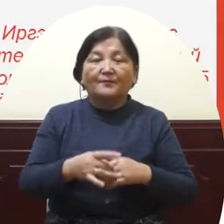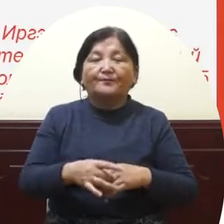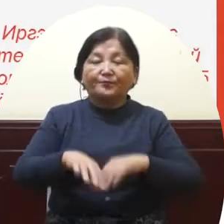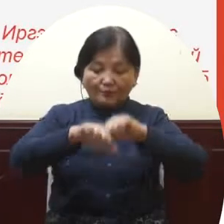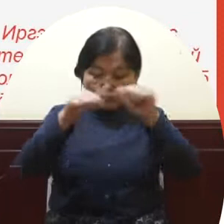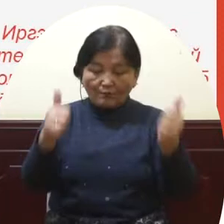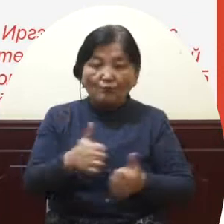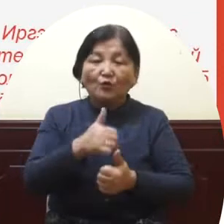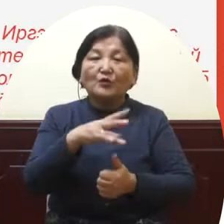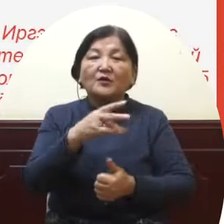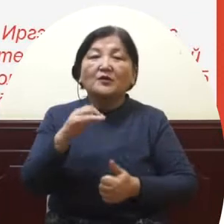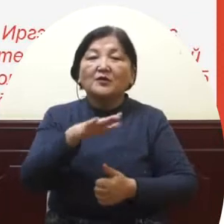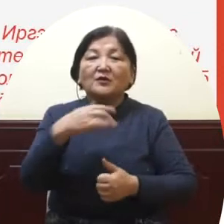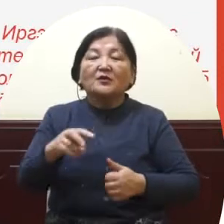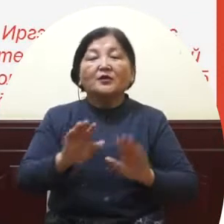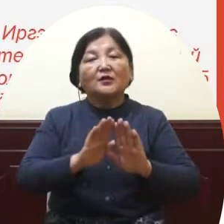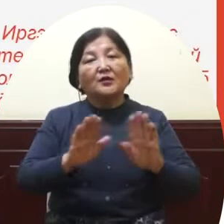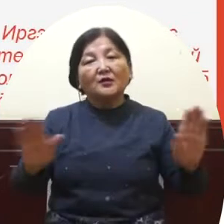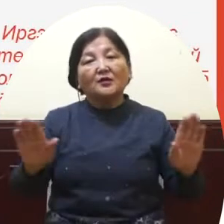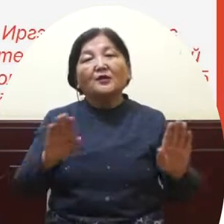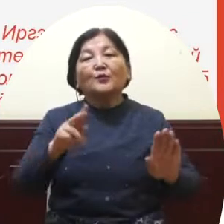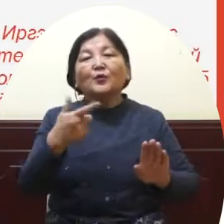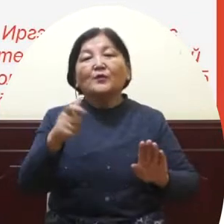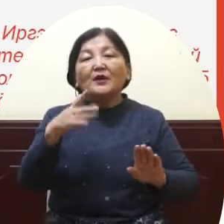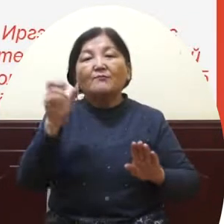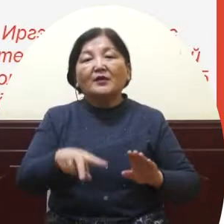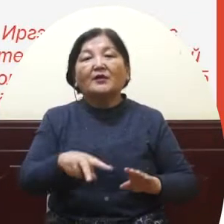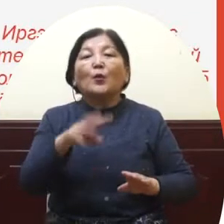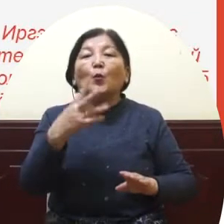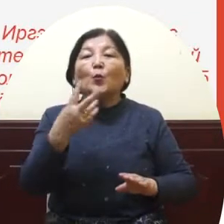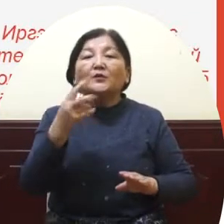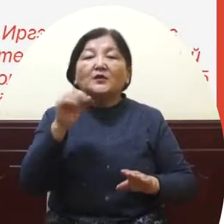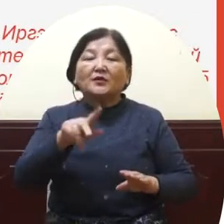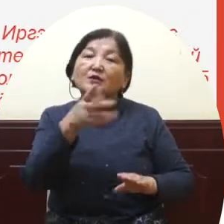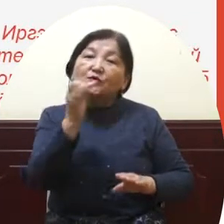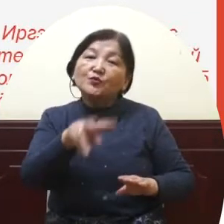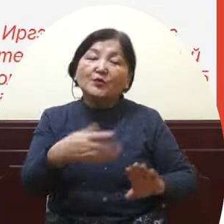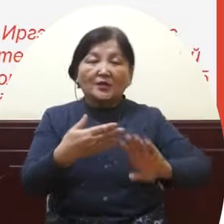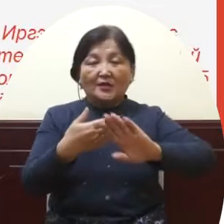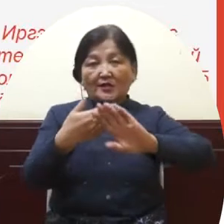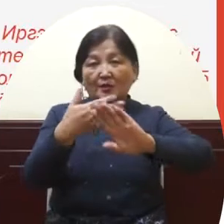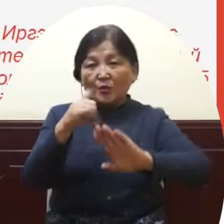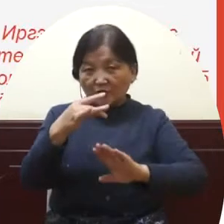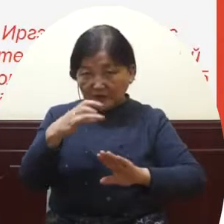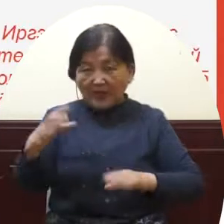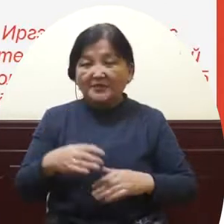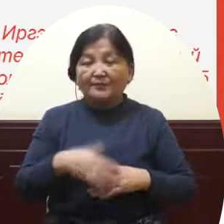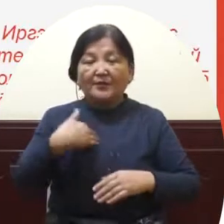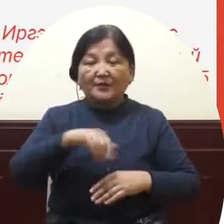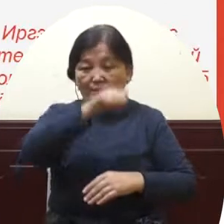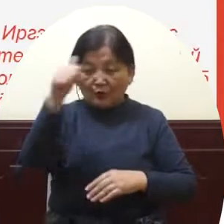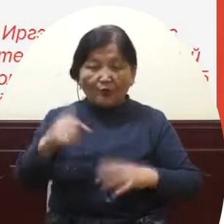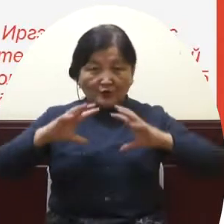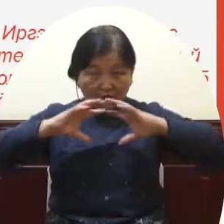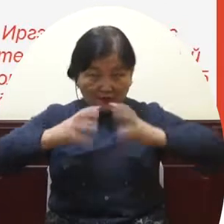нийтийн түгээмэл үнэт зүйл учраас бид нар бол энэ хүрээнд дэлхийн даяар бас хүлээн зөвшөөрч